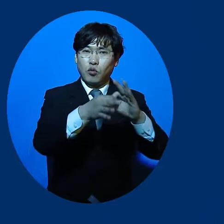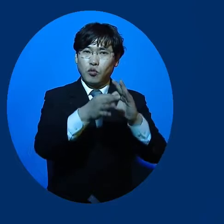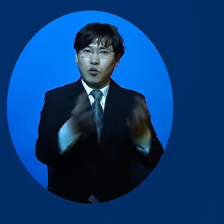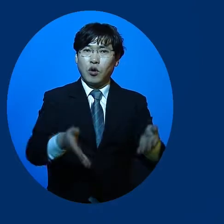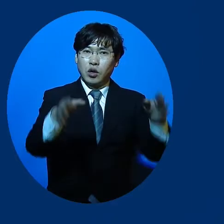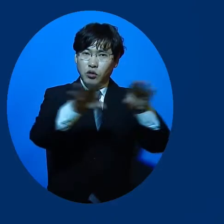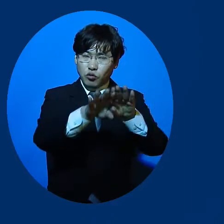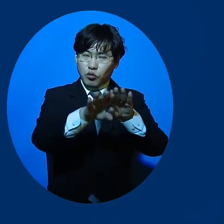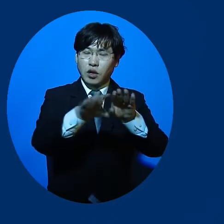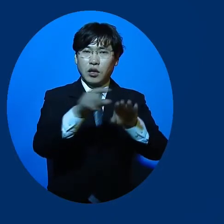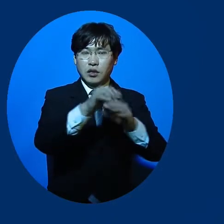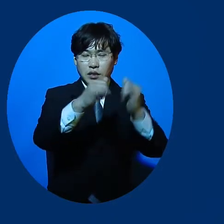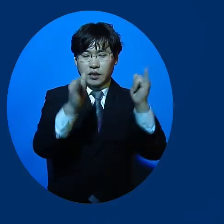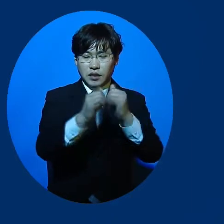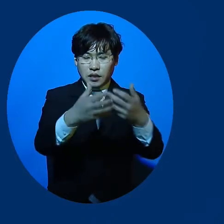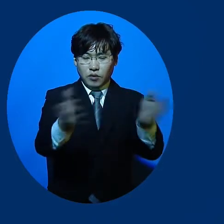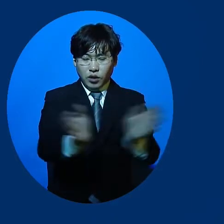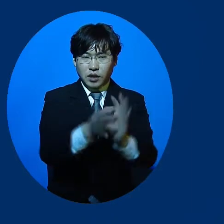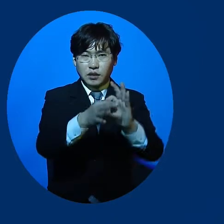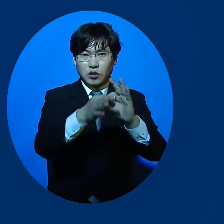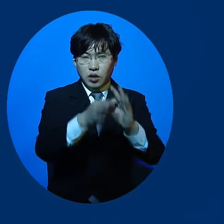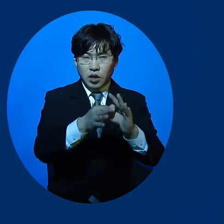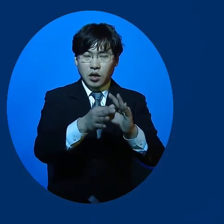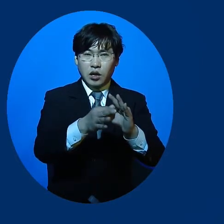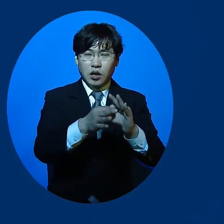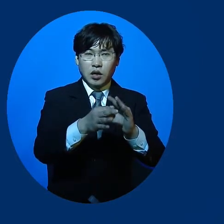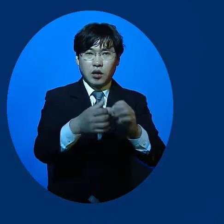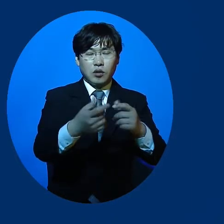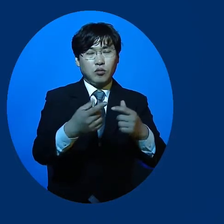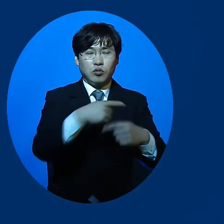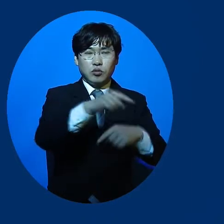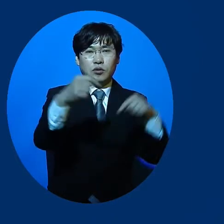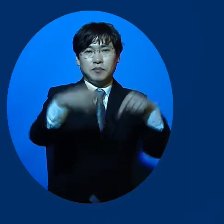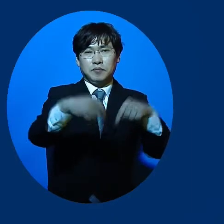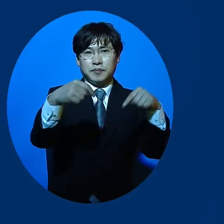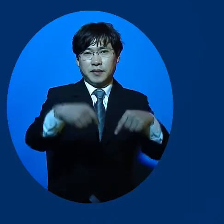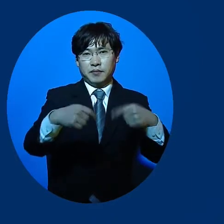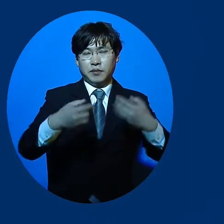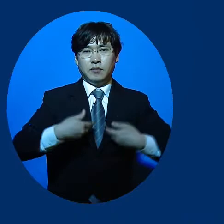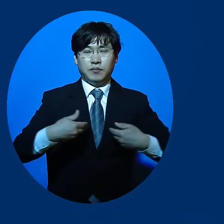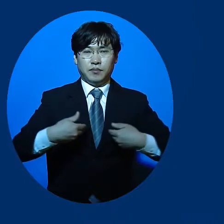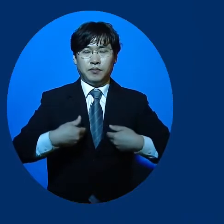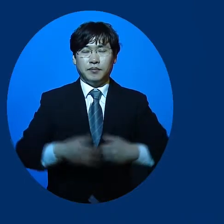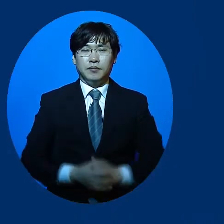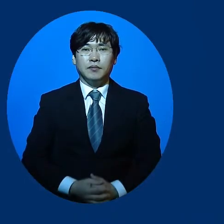여러 부분에서 제도적인 장치가 좀 있어야 되지 않겠냐 그런 말씀을 드립니다.